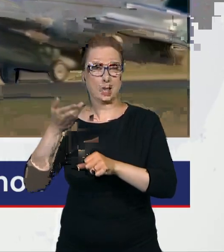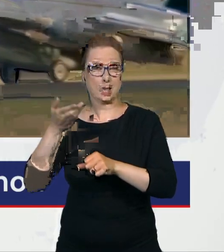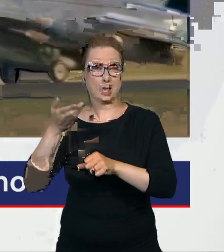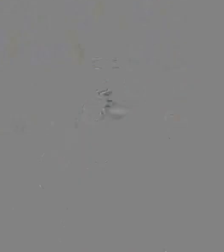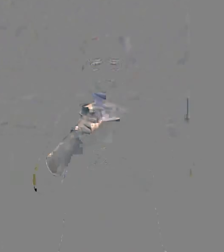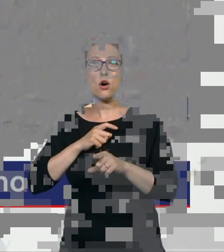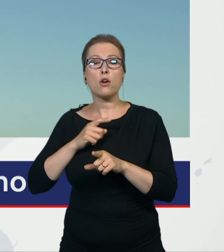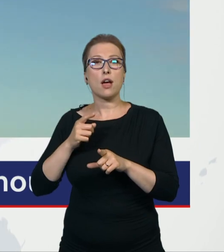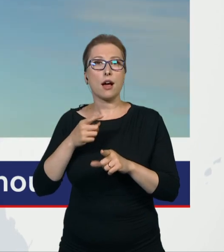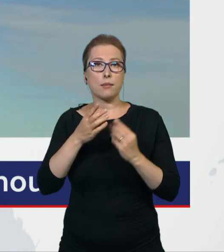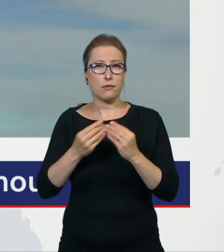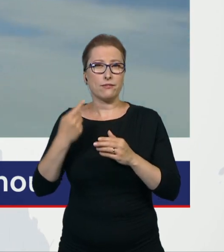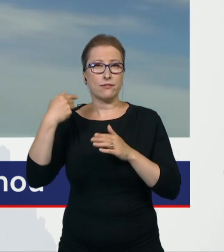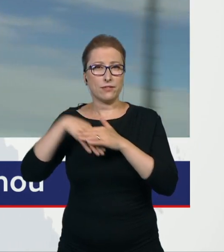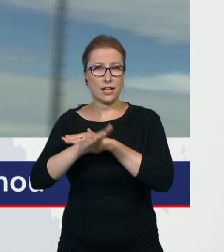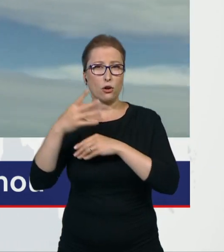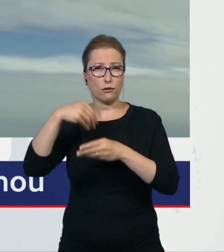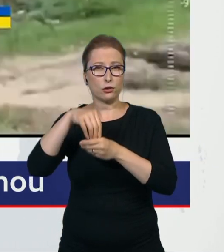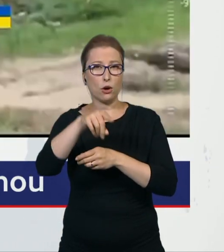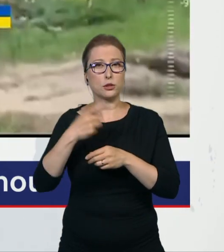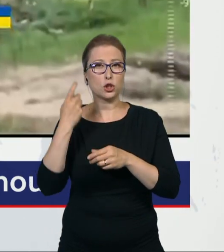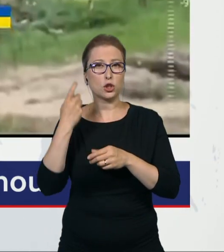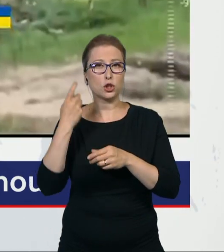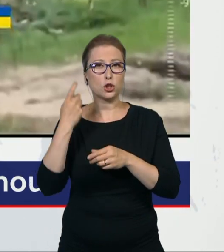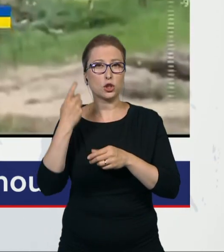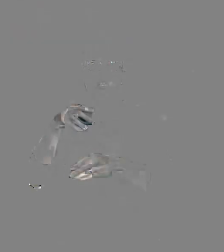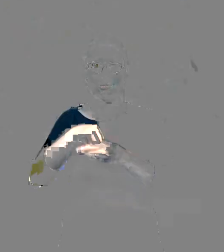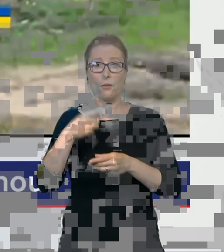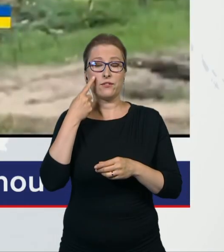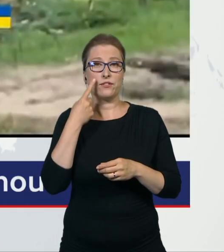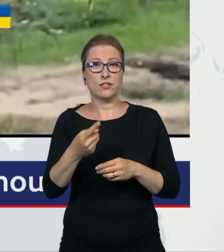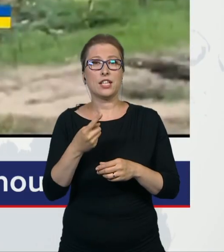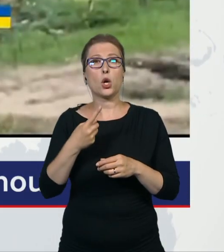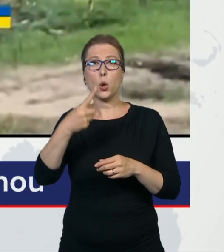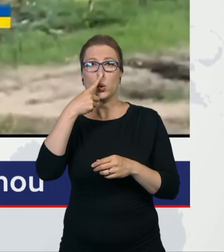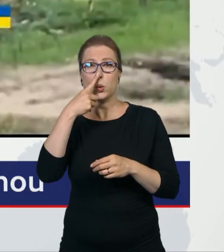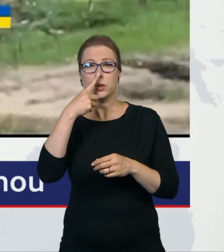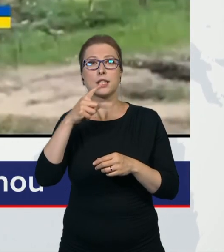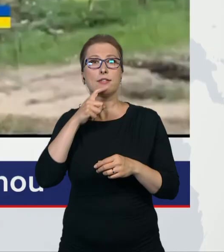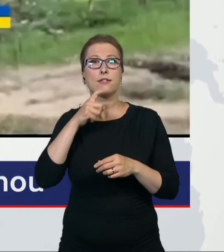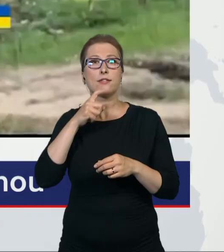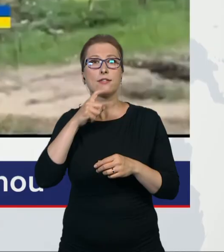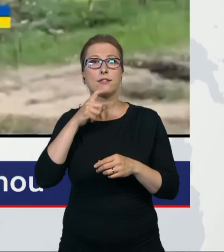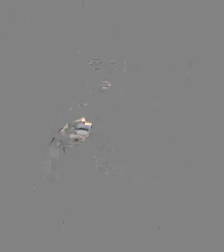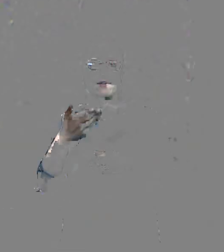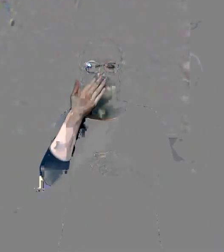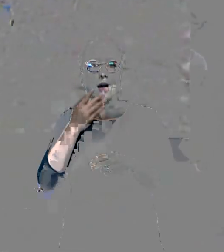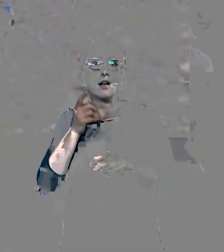má i dnešní video které se objevilo na těch které ukazuje ruské bojáky kteří